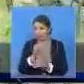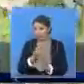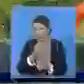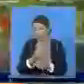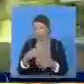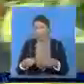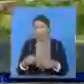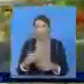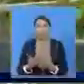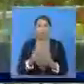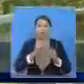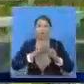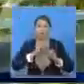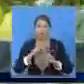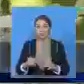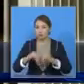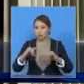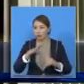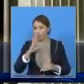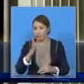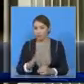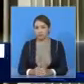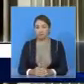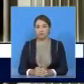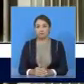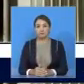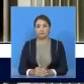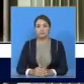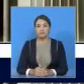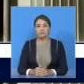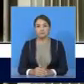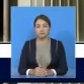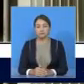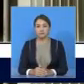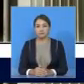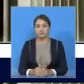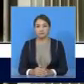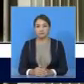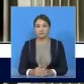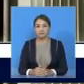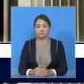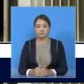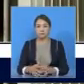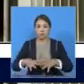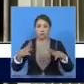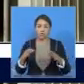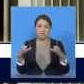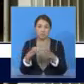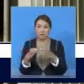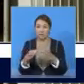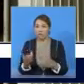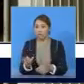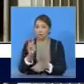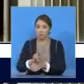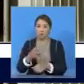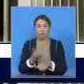отырған серіктестіктің жұмыс ауқымы кеңей түспек. Я очень рад, что приехала большая делегация. Үлкен делегациямен осында